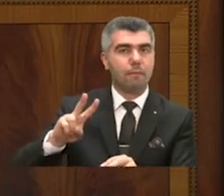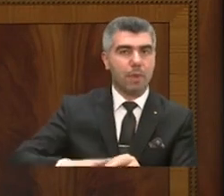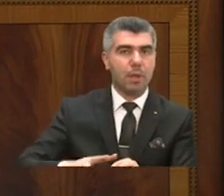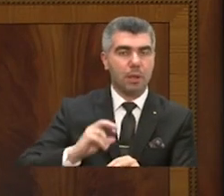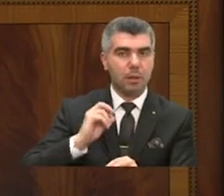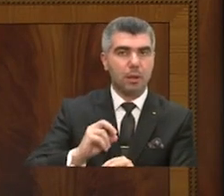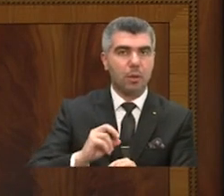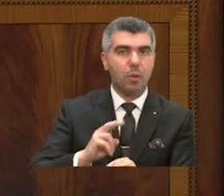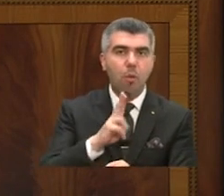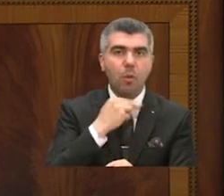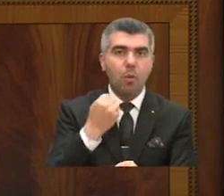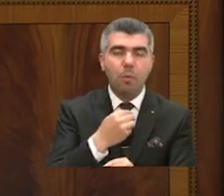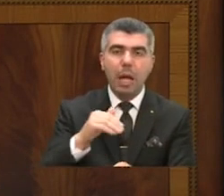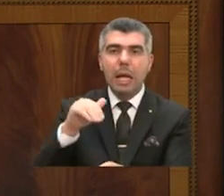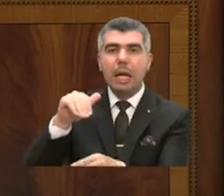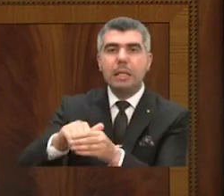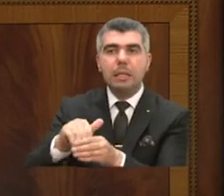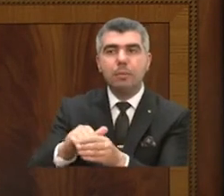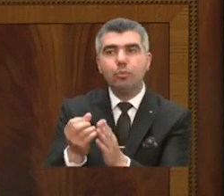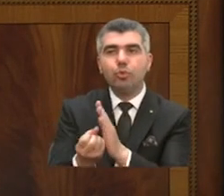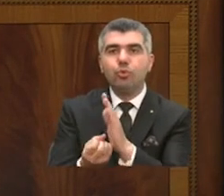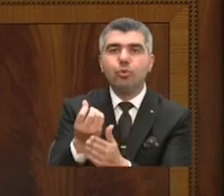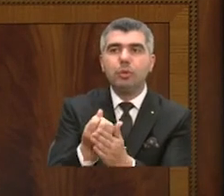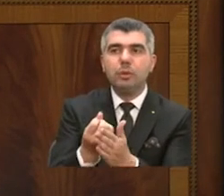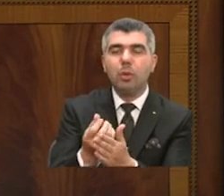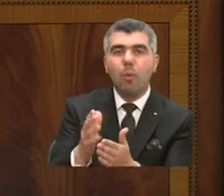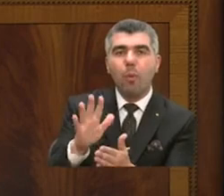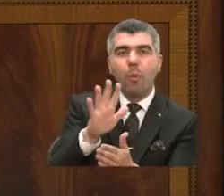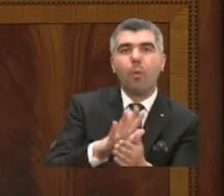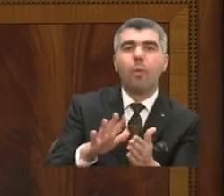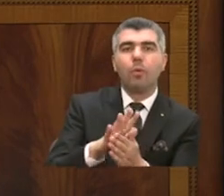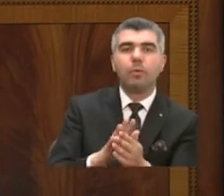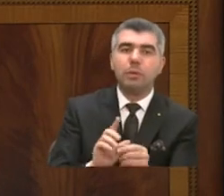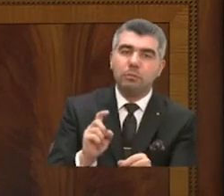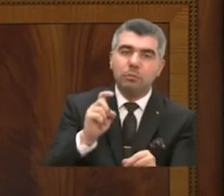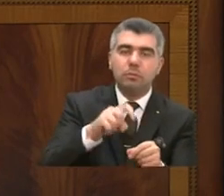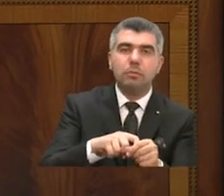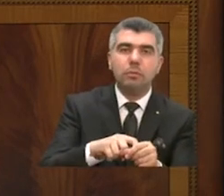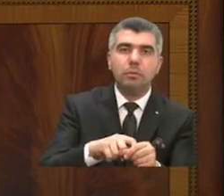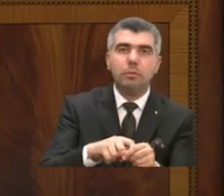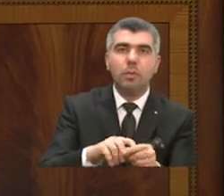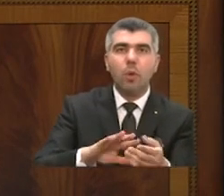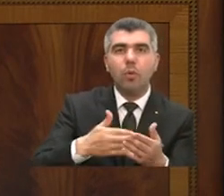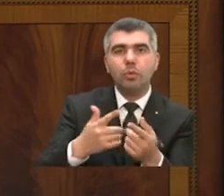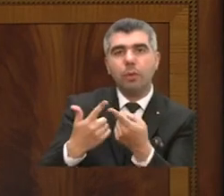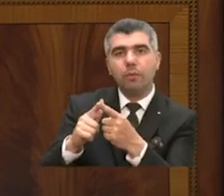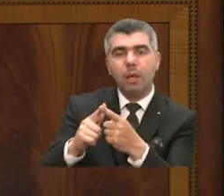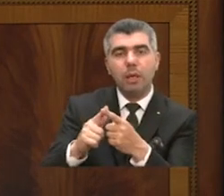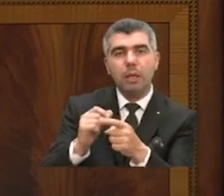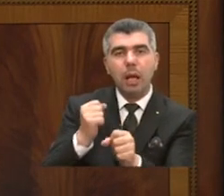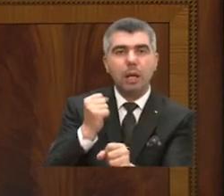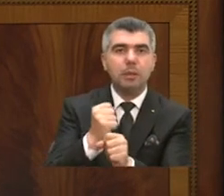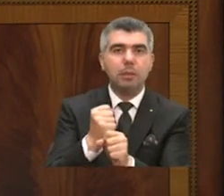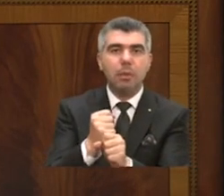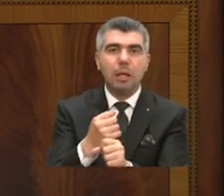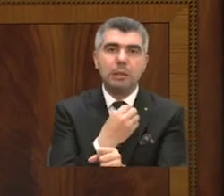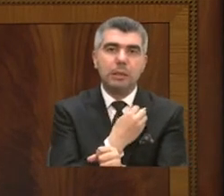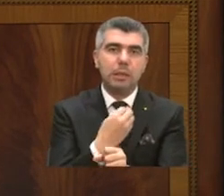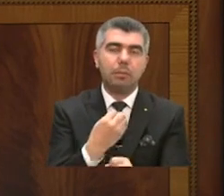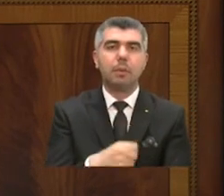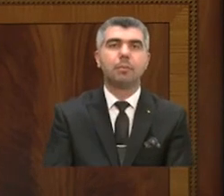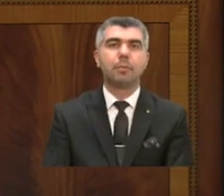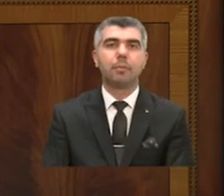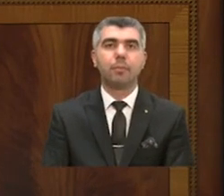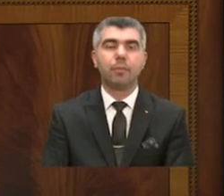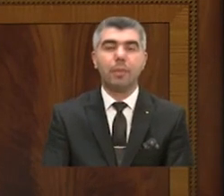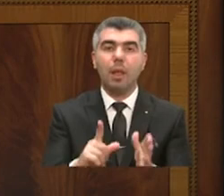ويعتبر ابتكارا حكوميا جديدا يأخذ بعين الاعتبار خصوصية المهن الصحية. إن هذا القانون